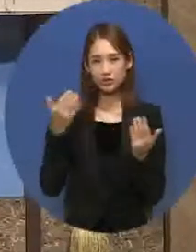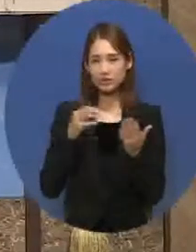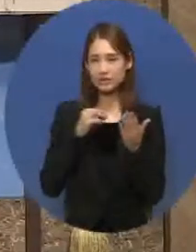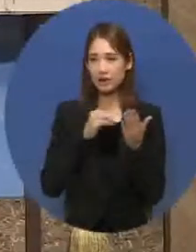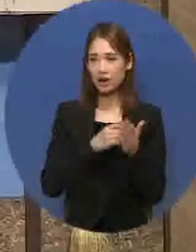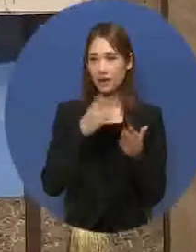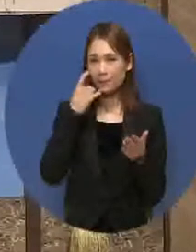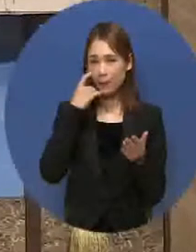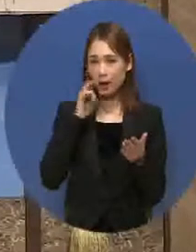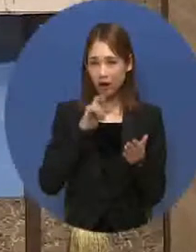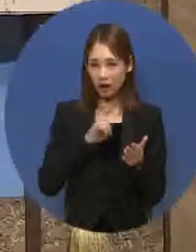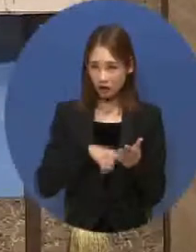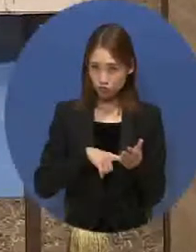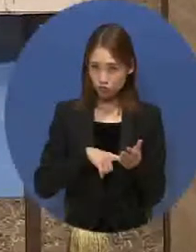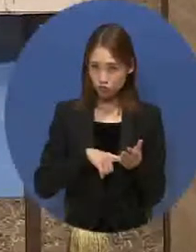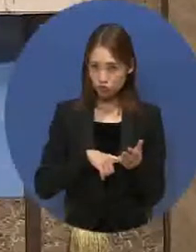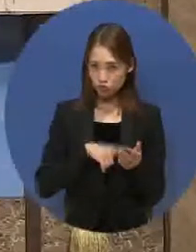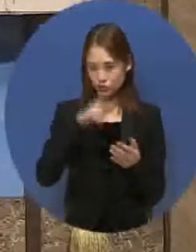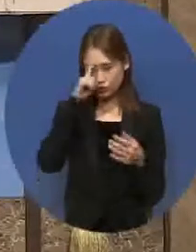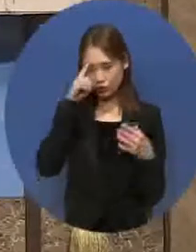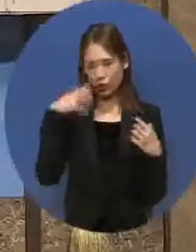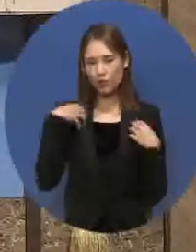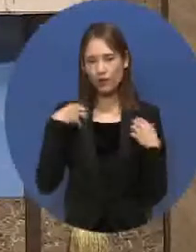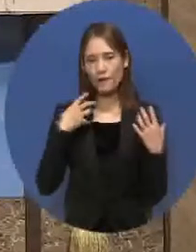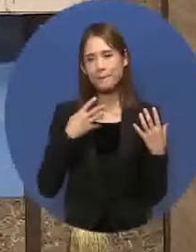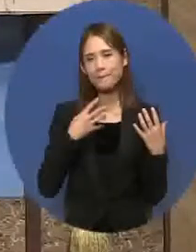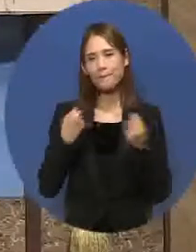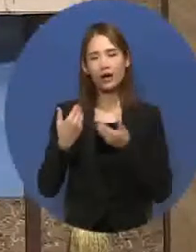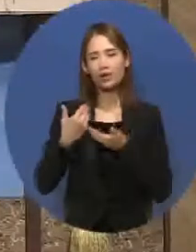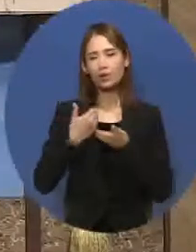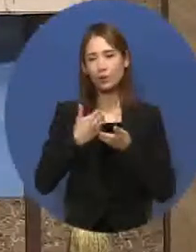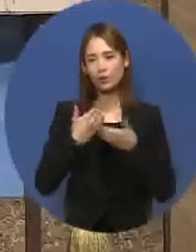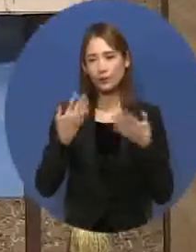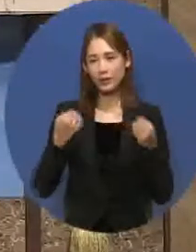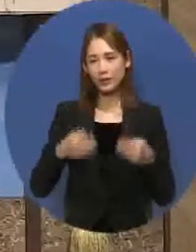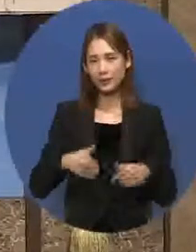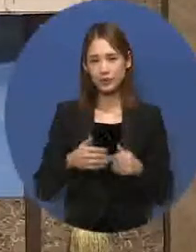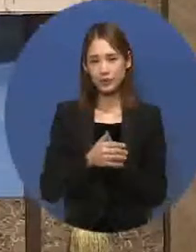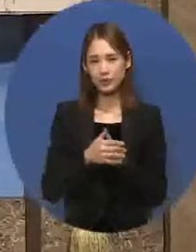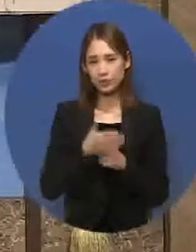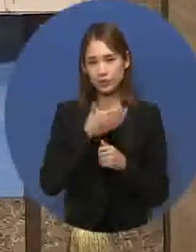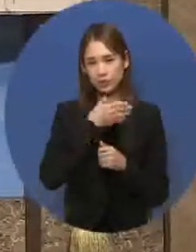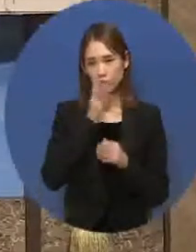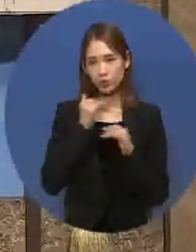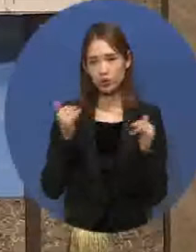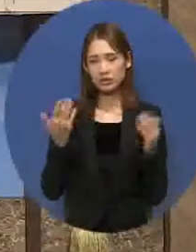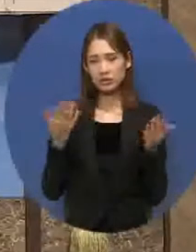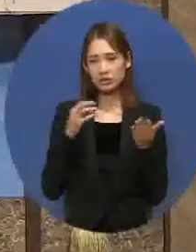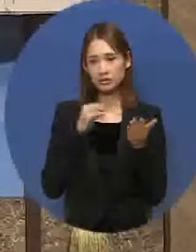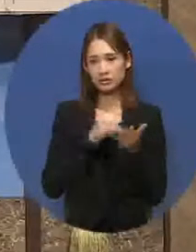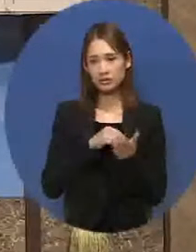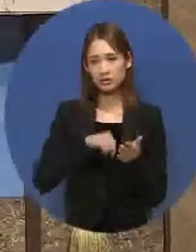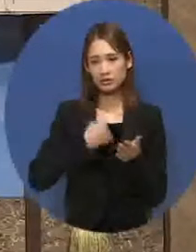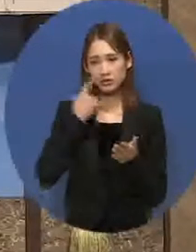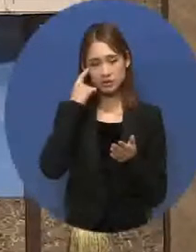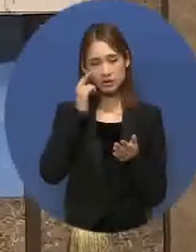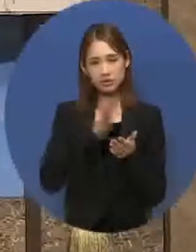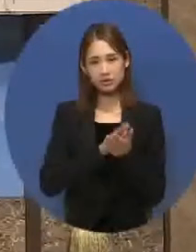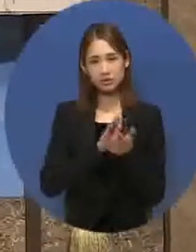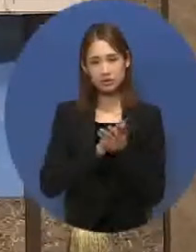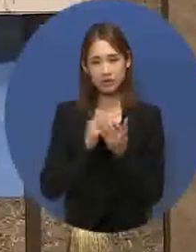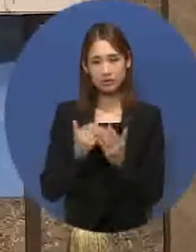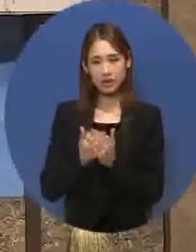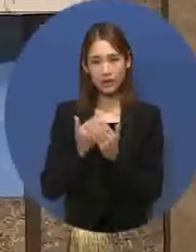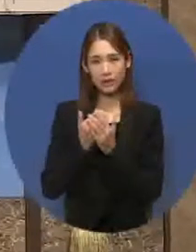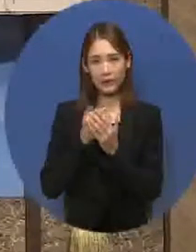청년 일자리 발굴도 정부에 많은 요청을 하고 노인 일자리도 스스로 개발하는 그런 서로